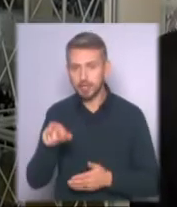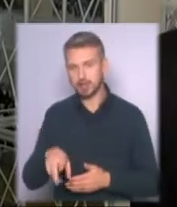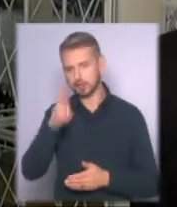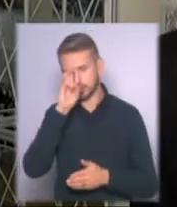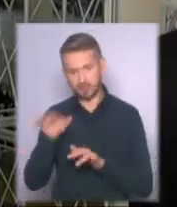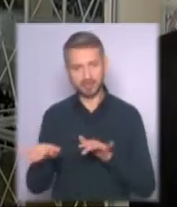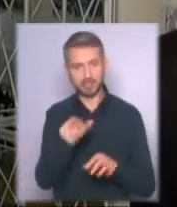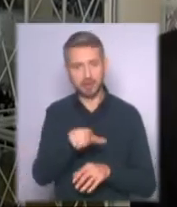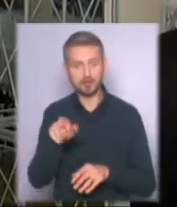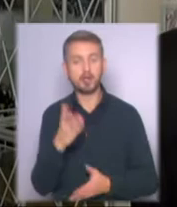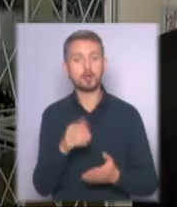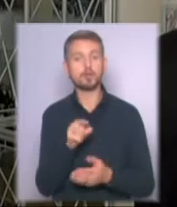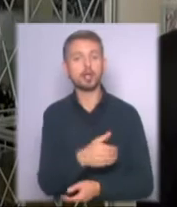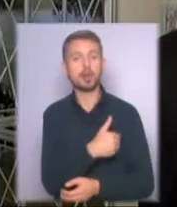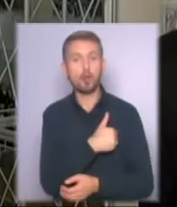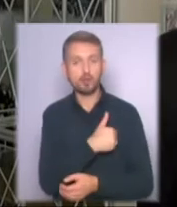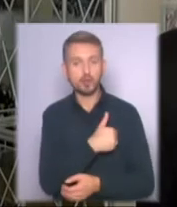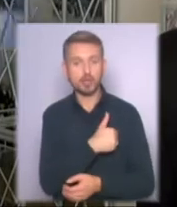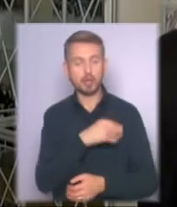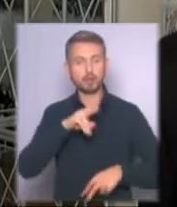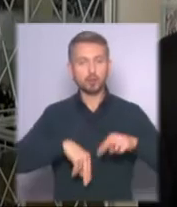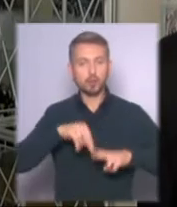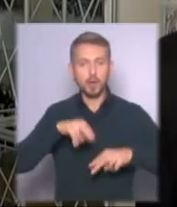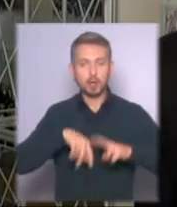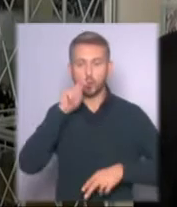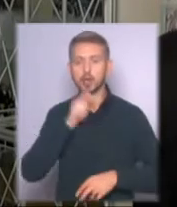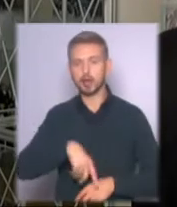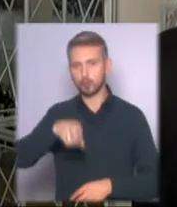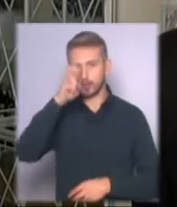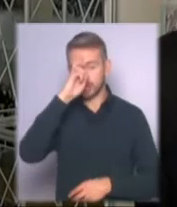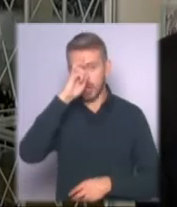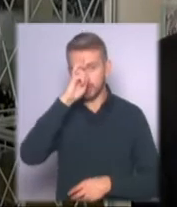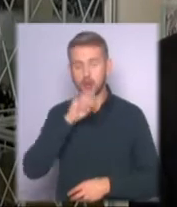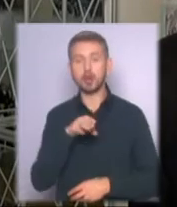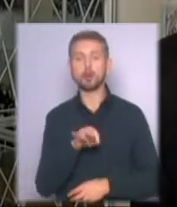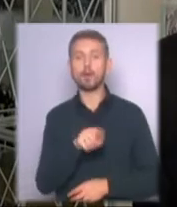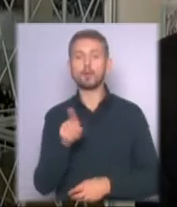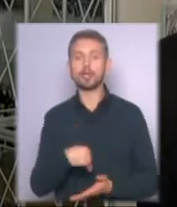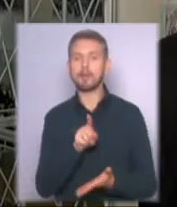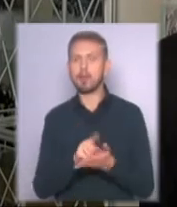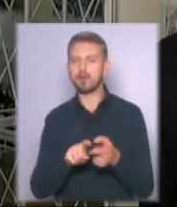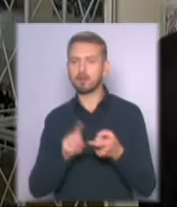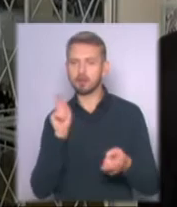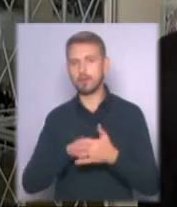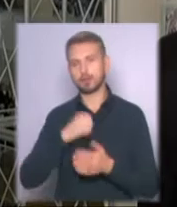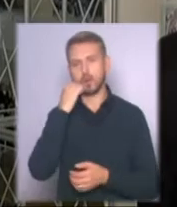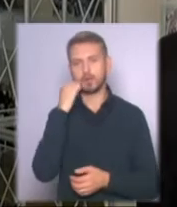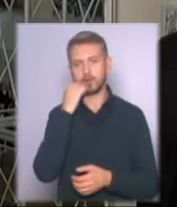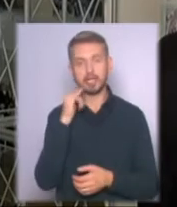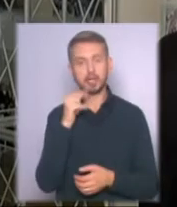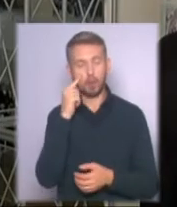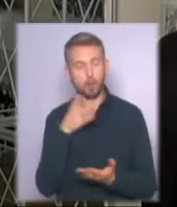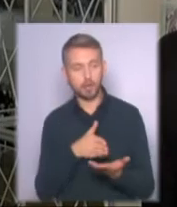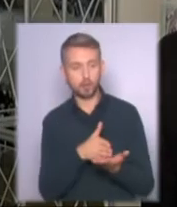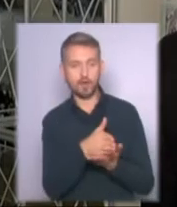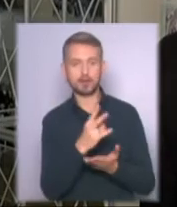діячів, що якщо вони хочуть збудувати українську державу, то вони мають відійти від Москви і орієнтуватися